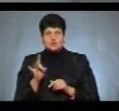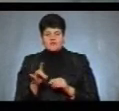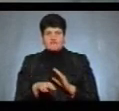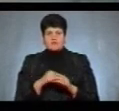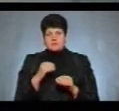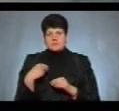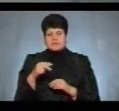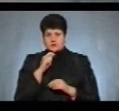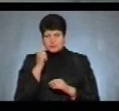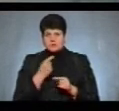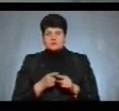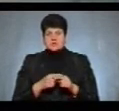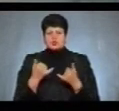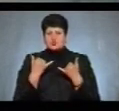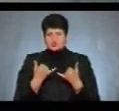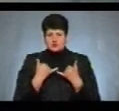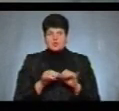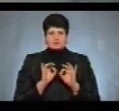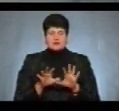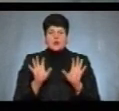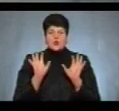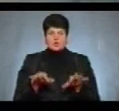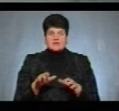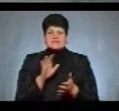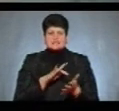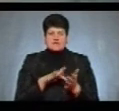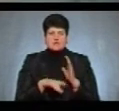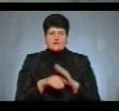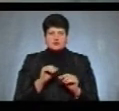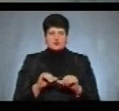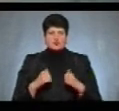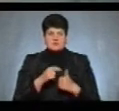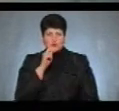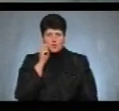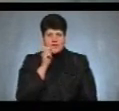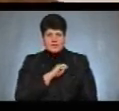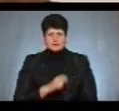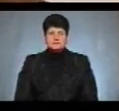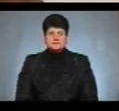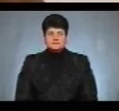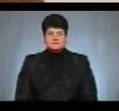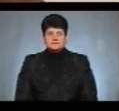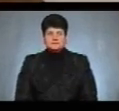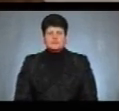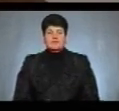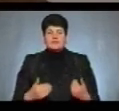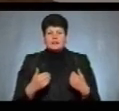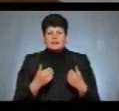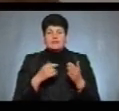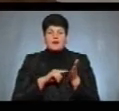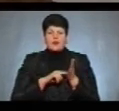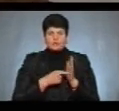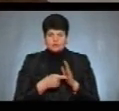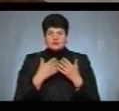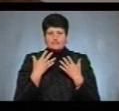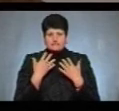України. Про це сьогодні на прес-конференції розповіла голова Центральної виборчої комісії України. Я наголошую, що оскільки вже